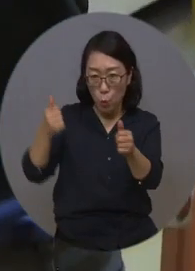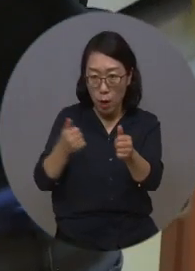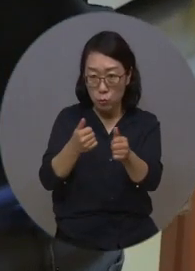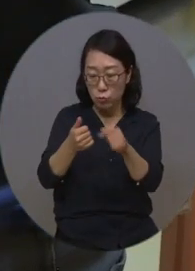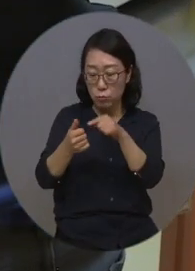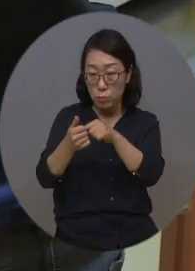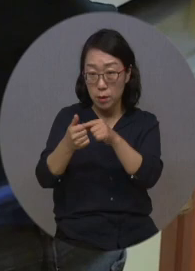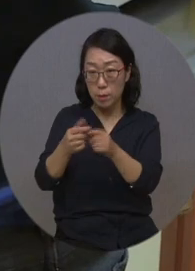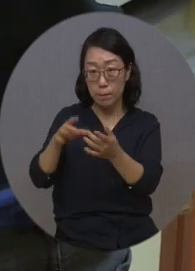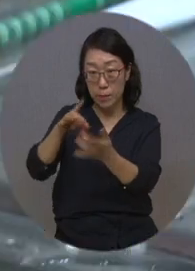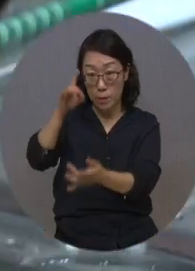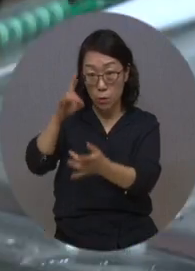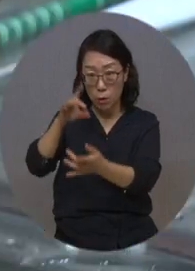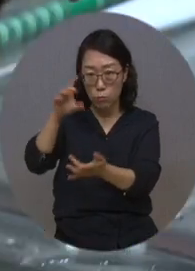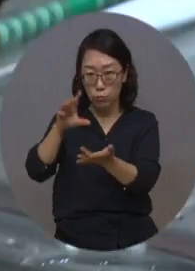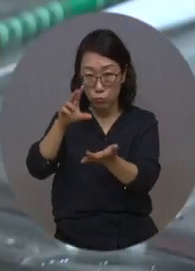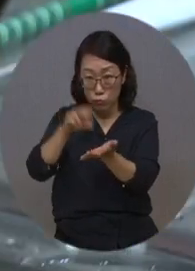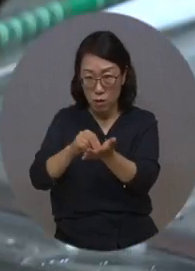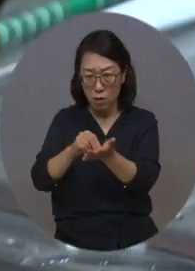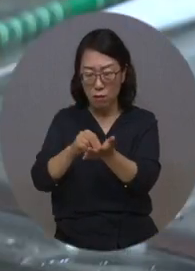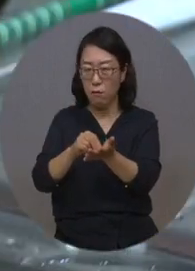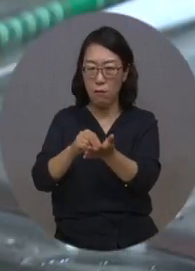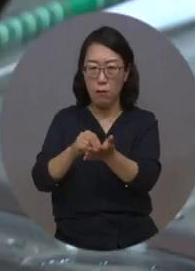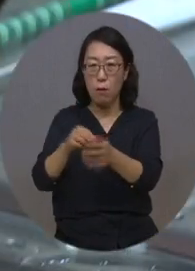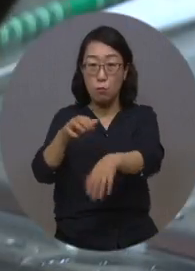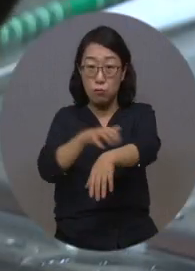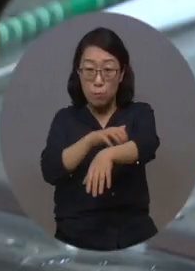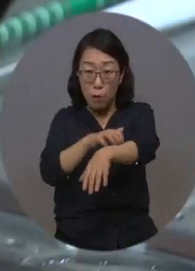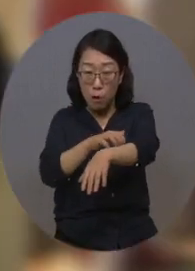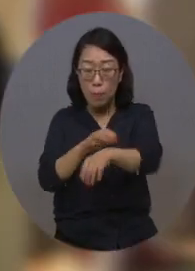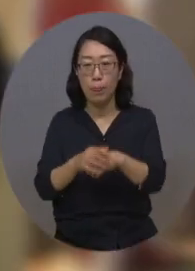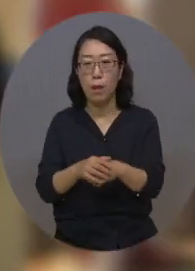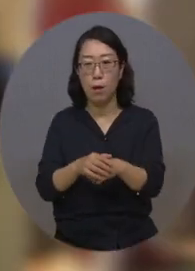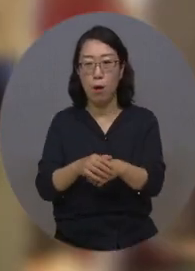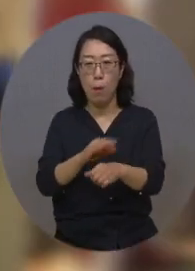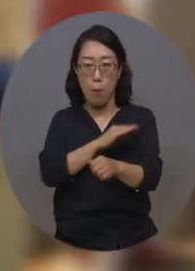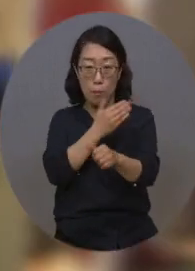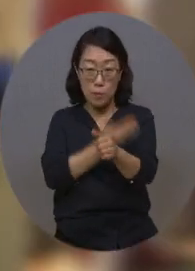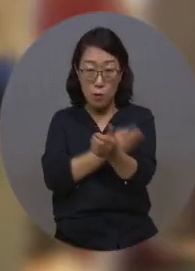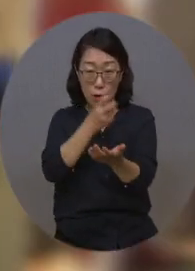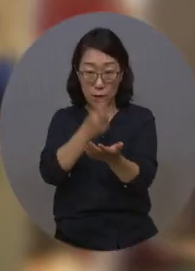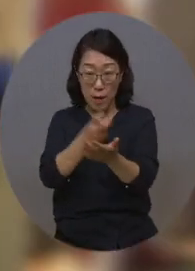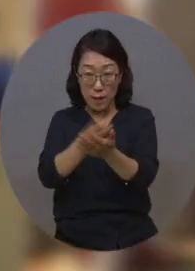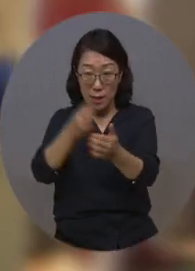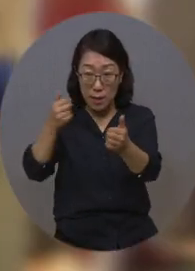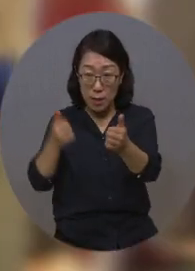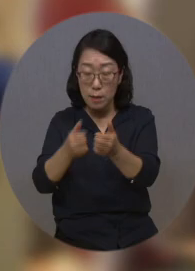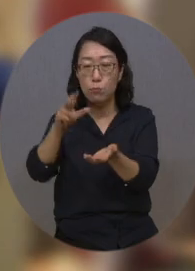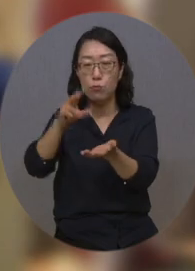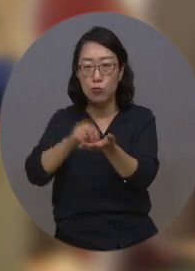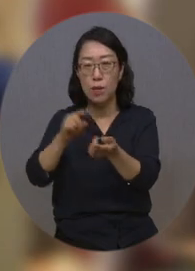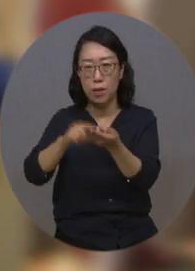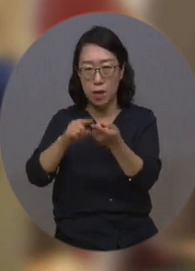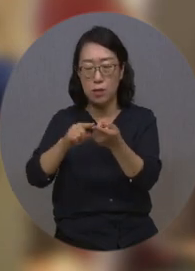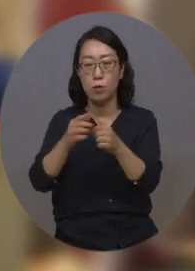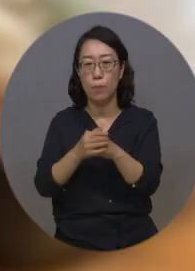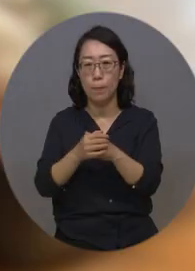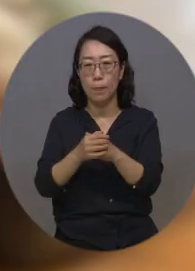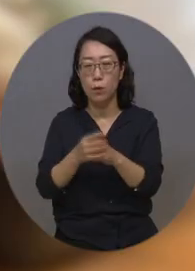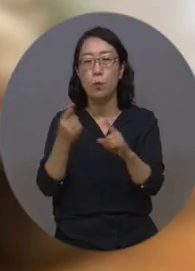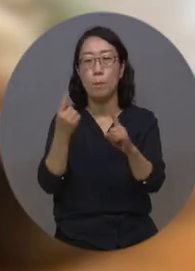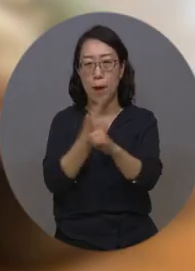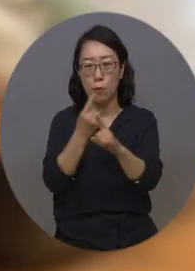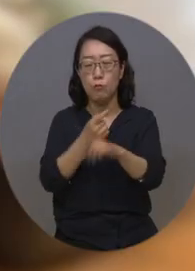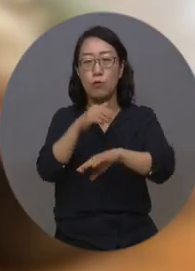절차 등으로 발생하는 보호 중인 위 성년자 에 법정 들이 꼰 공백 문제를 막기 위해 후 견제도 보안도